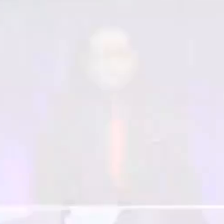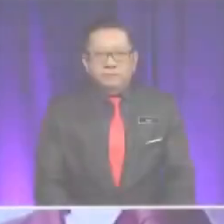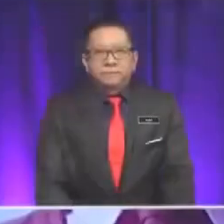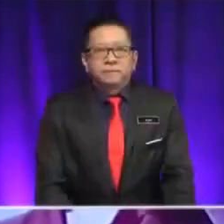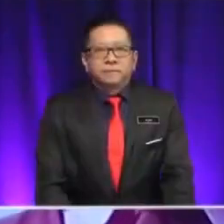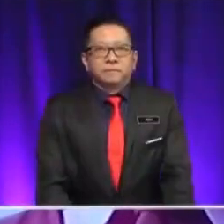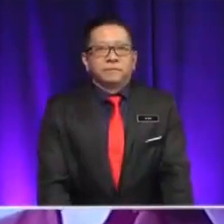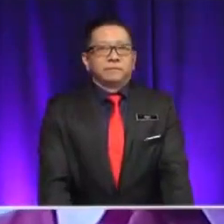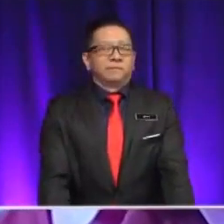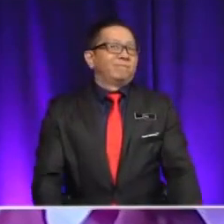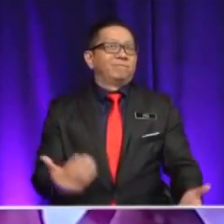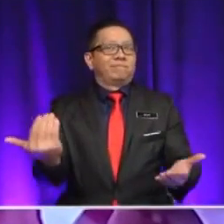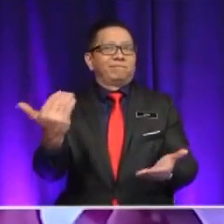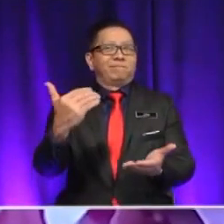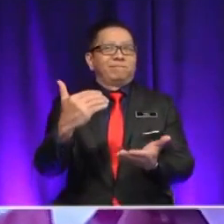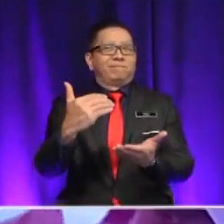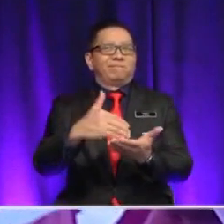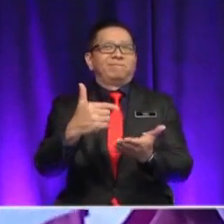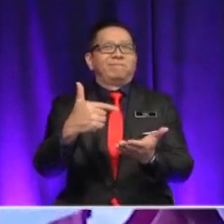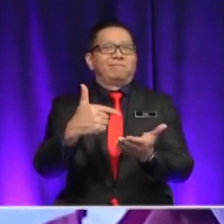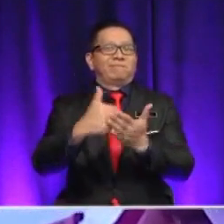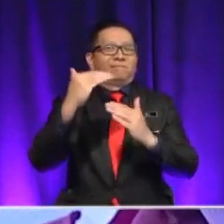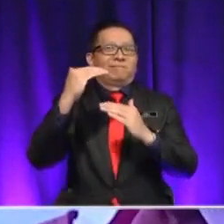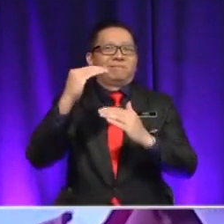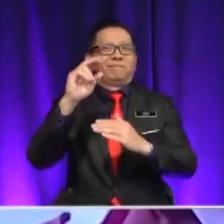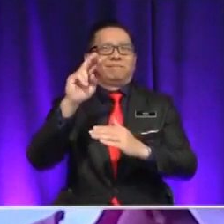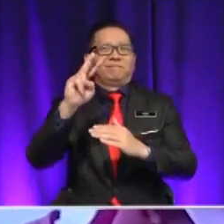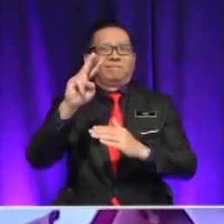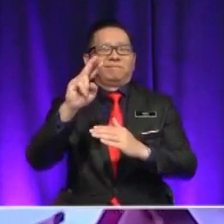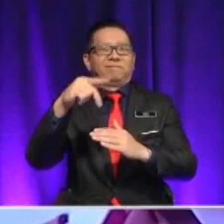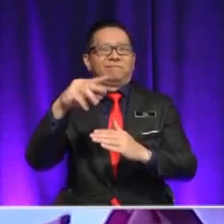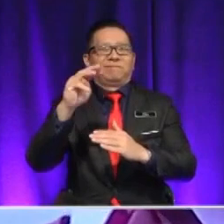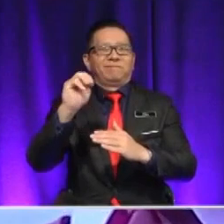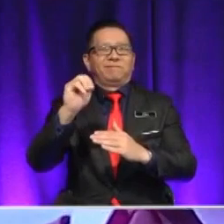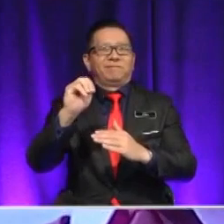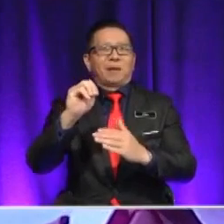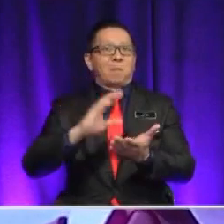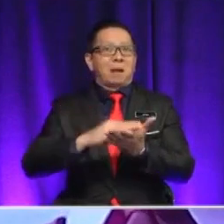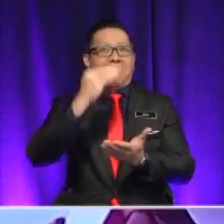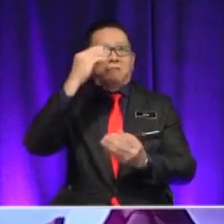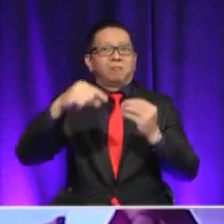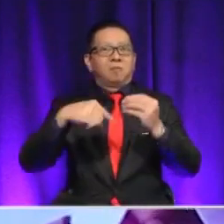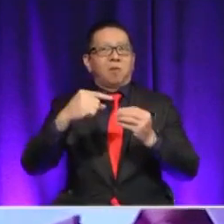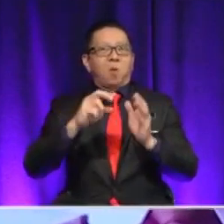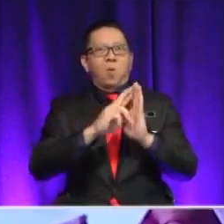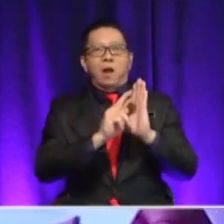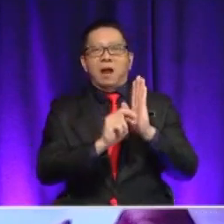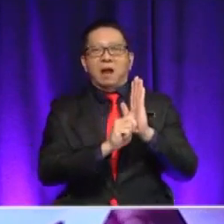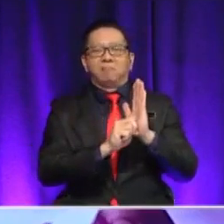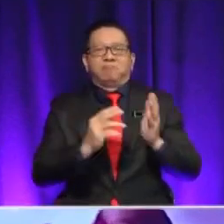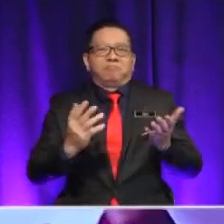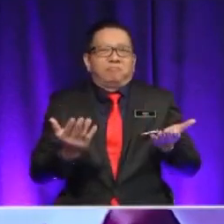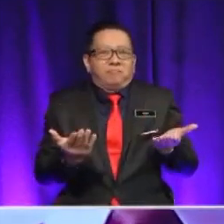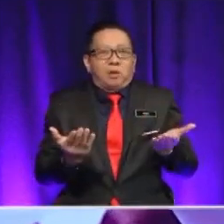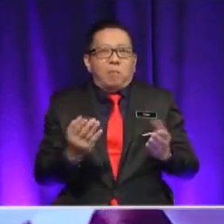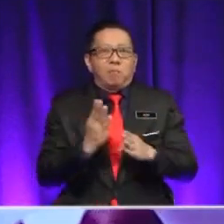KPM. Kembali kita di slot tahap 2 Didik TV KPM. Kita belajar tentang rukun negara dan bagaimana rukun negara ini dapat